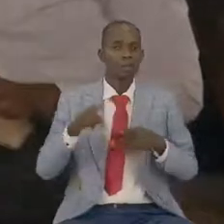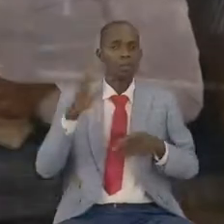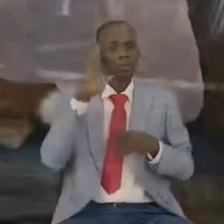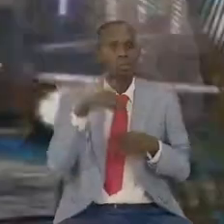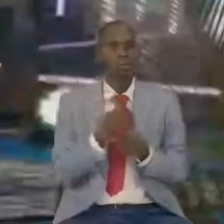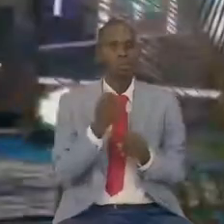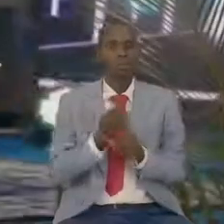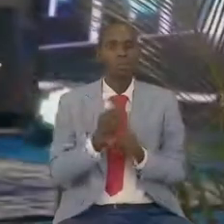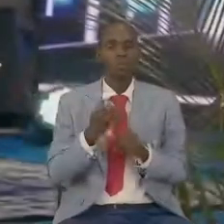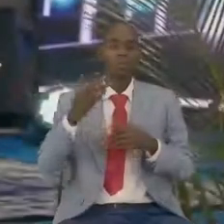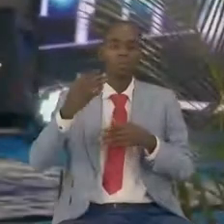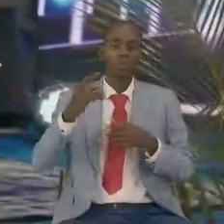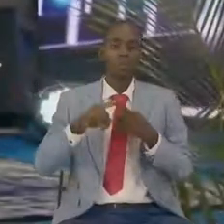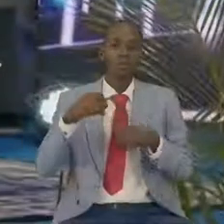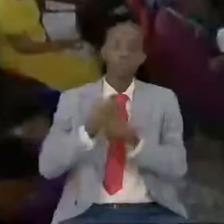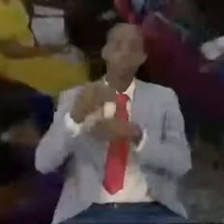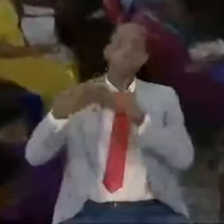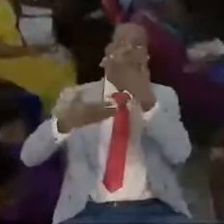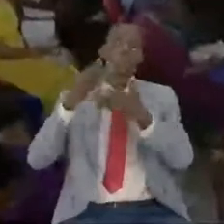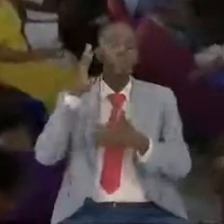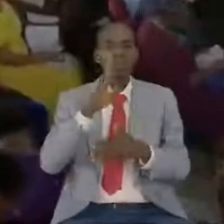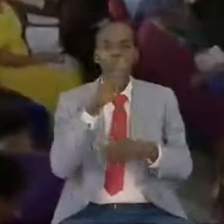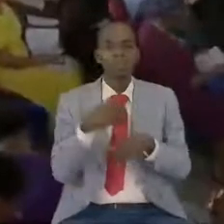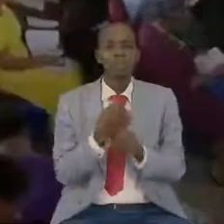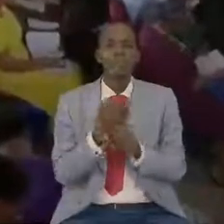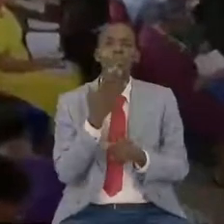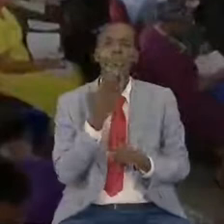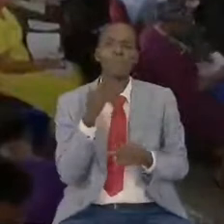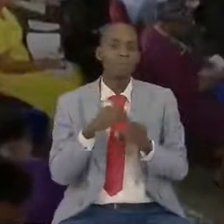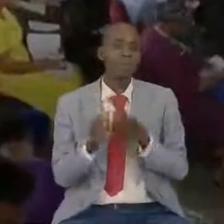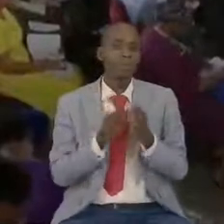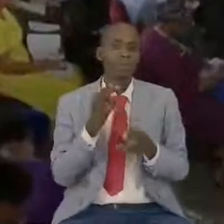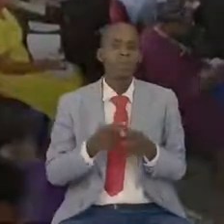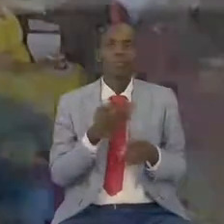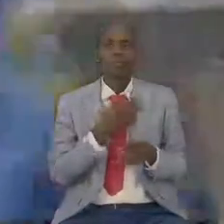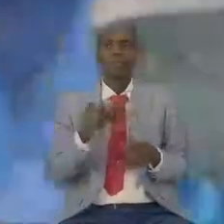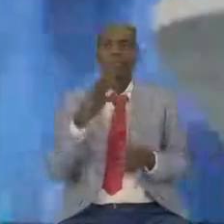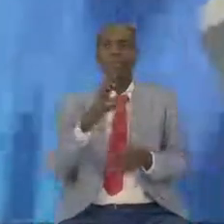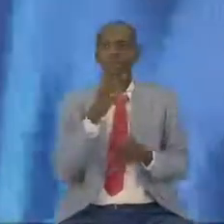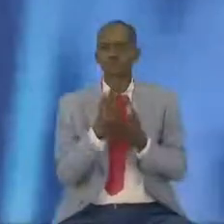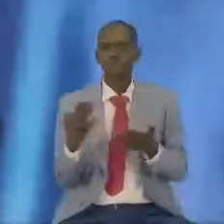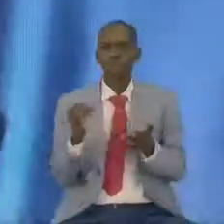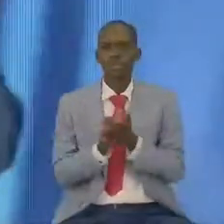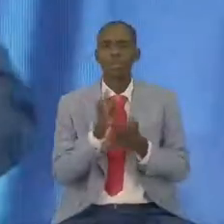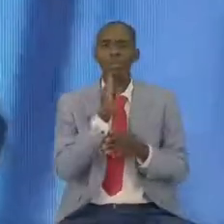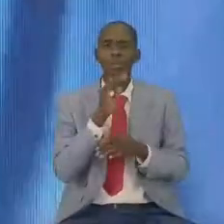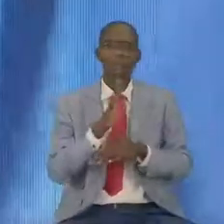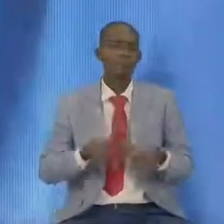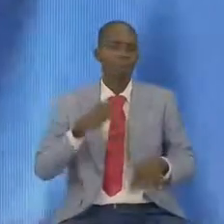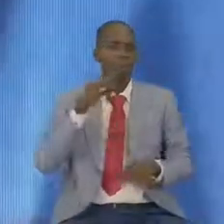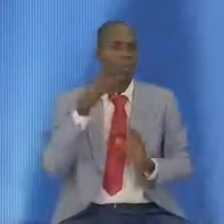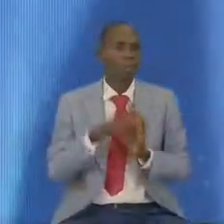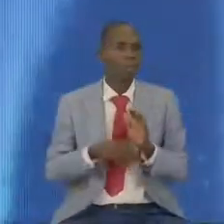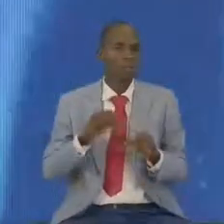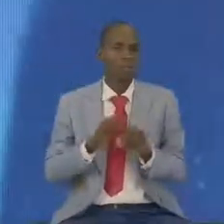progrès et sera rendue douce au nom de Jésus. Les choses qui ont causé l'amertume dans ta vie, le chagrin